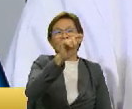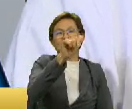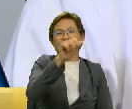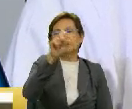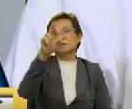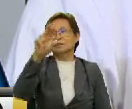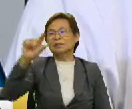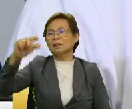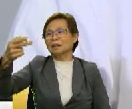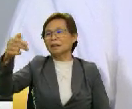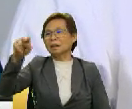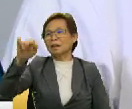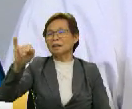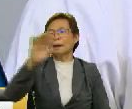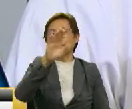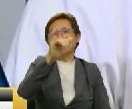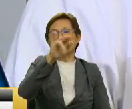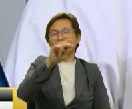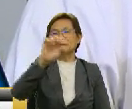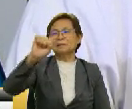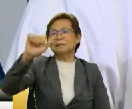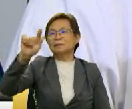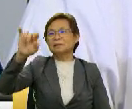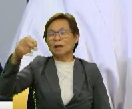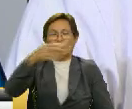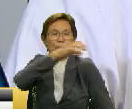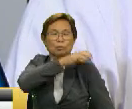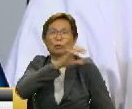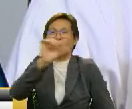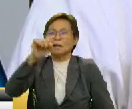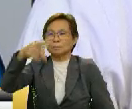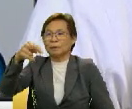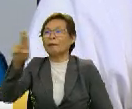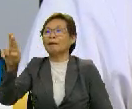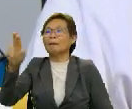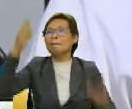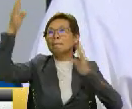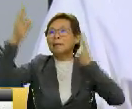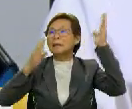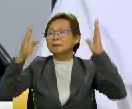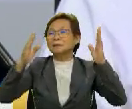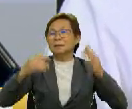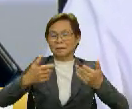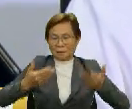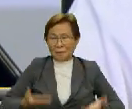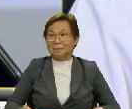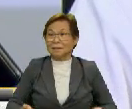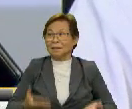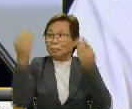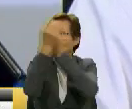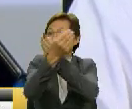bin Saleh, Pengerusi Suruhanjaya Pilihan Raya Malaysia, dengan ini